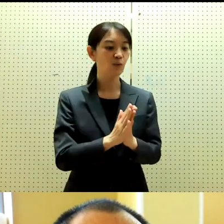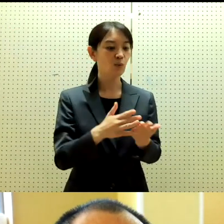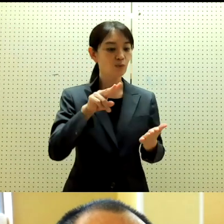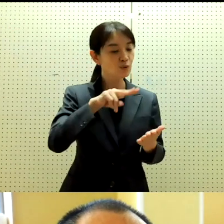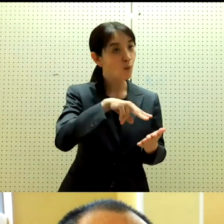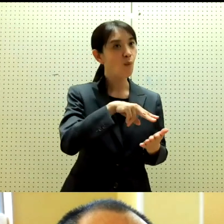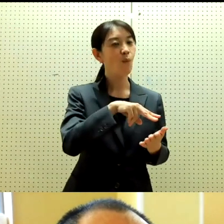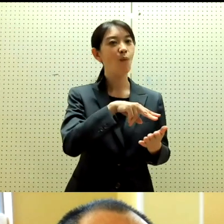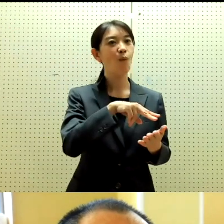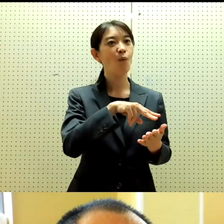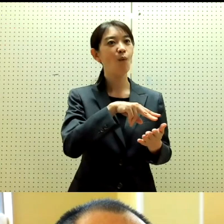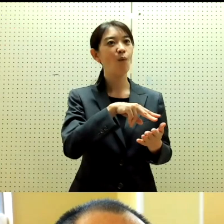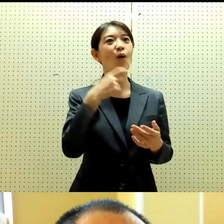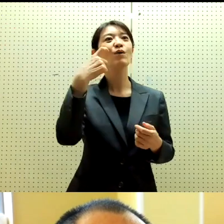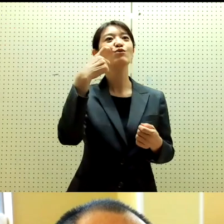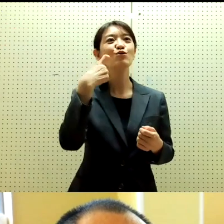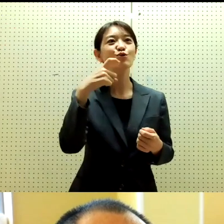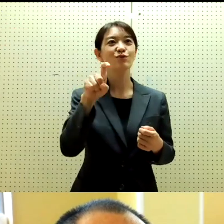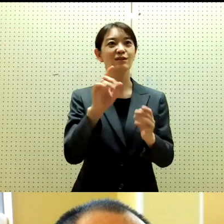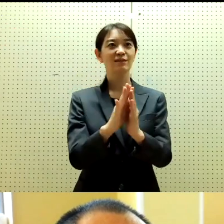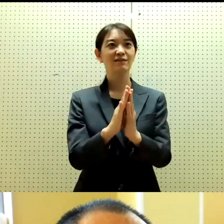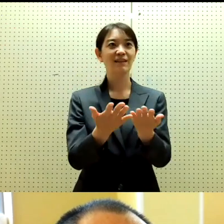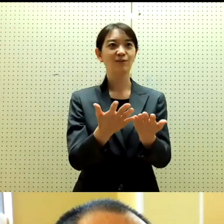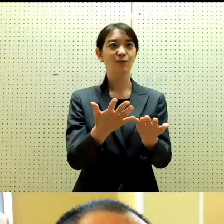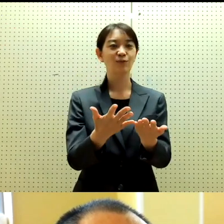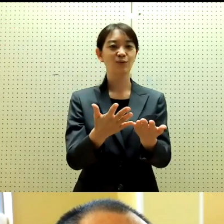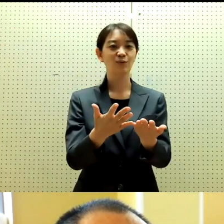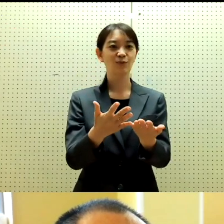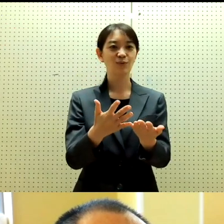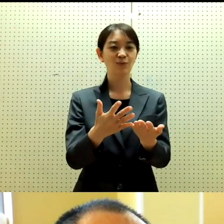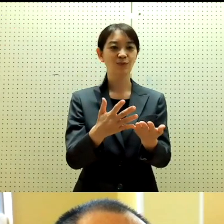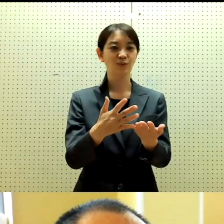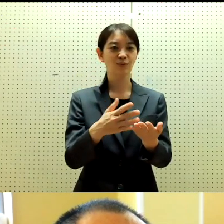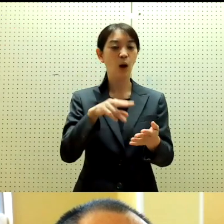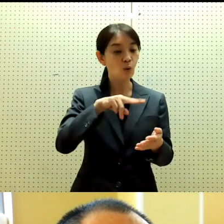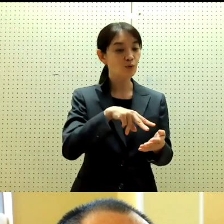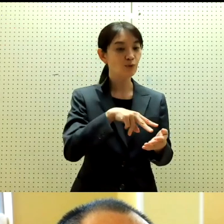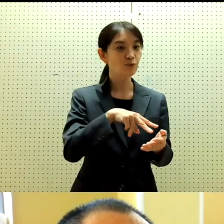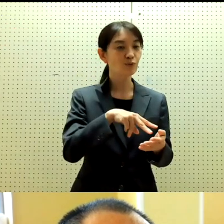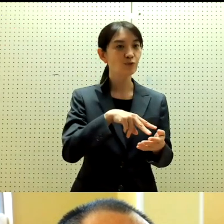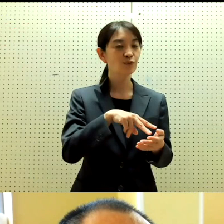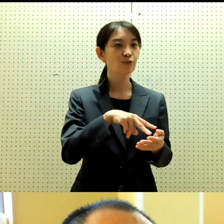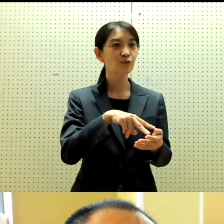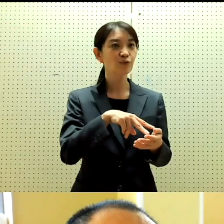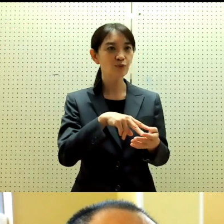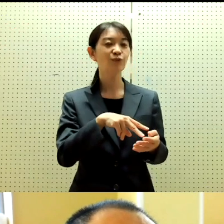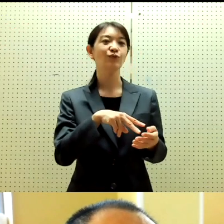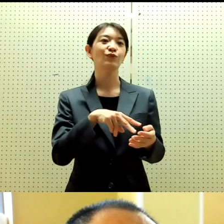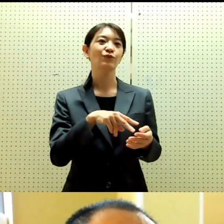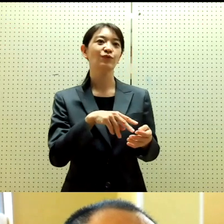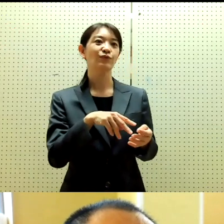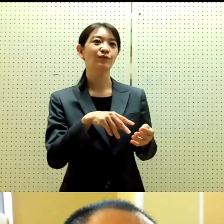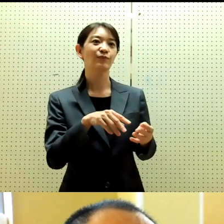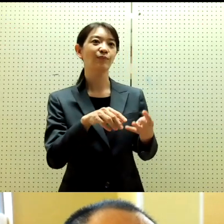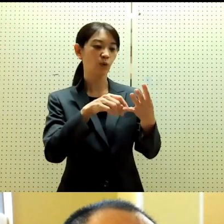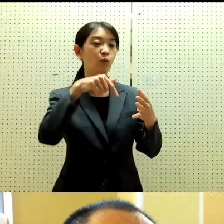10冊本を読むことになっているので、まあ、どんな本を読みたいかっていうのをリストにして、でその下にカレンダ